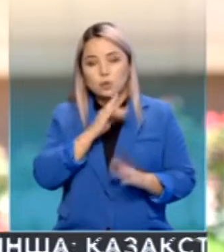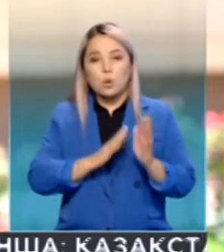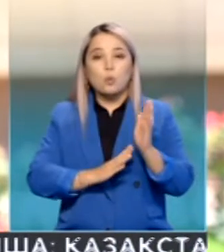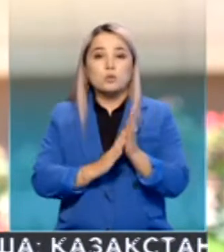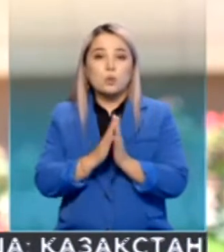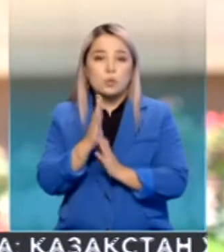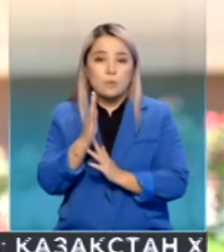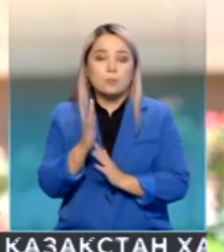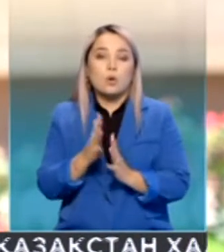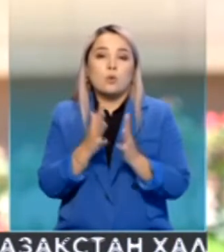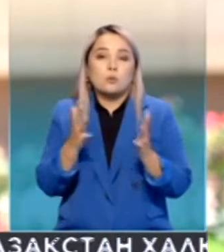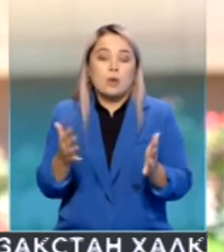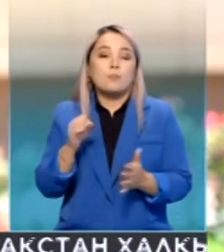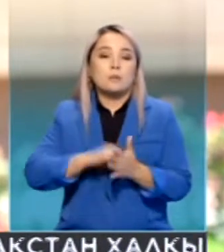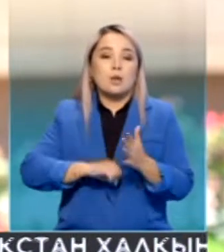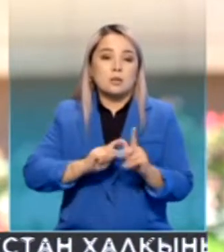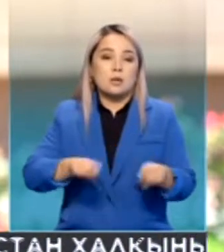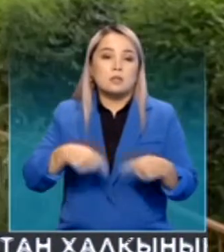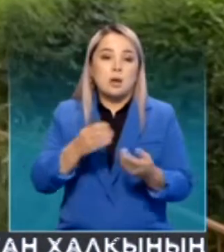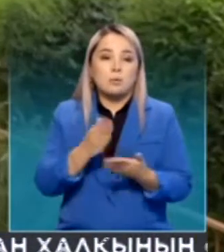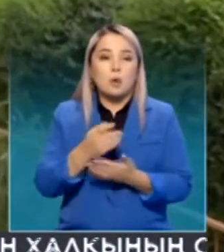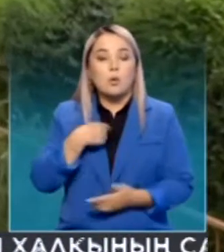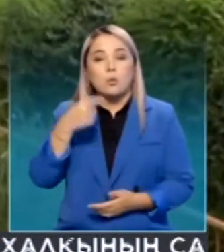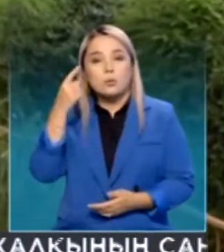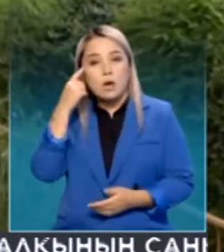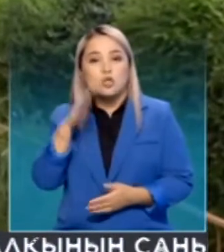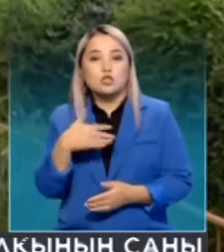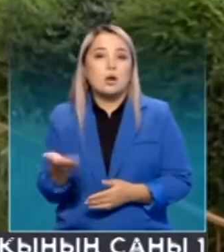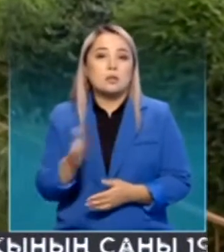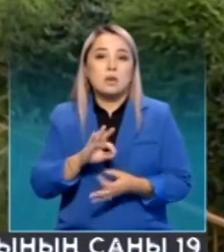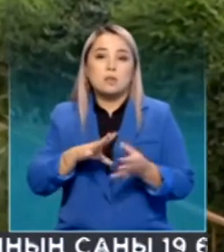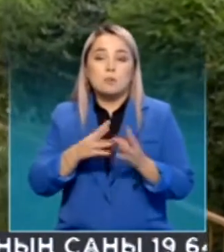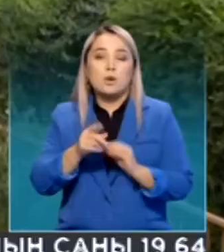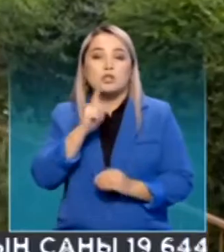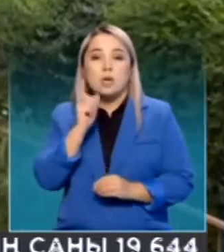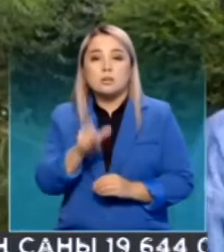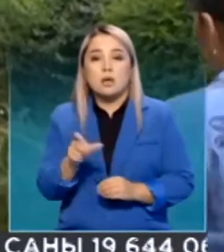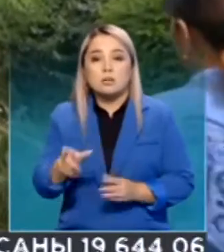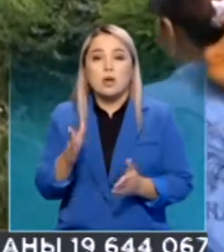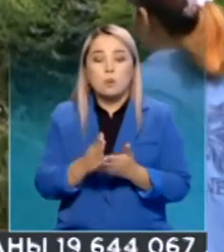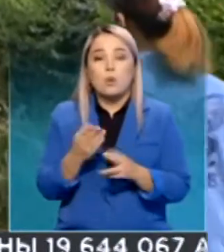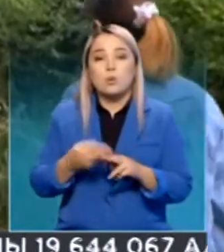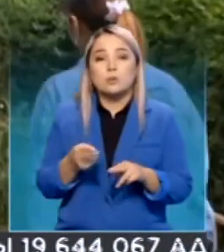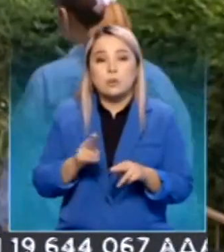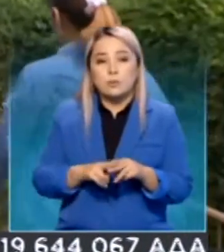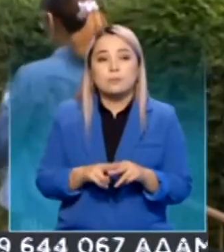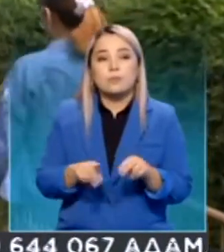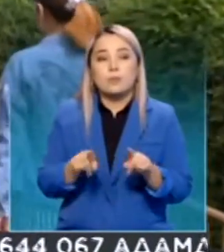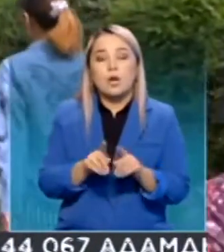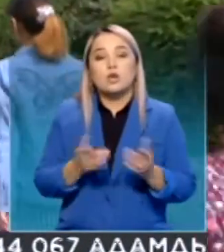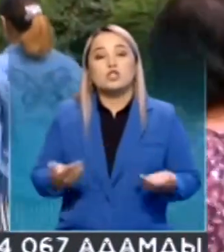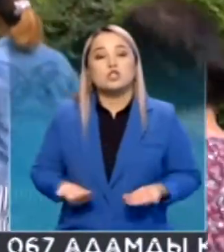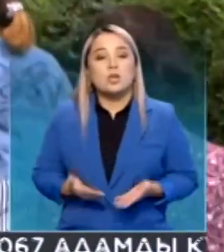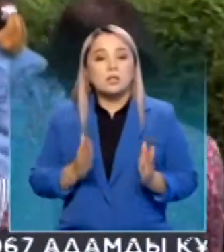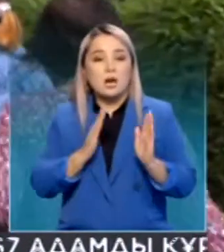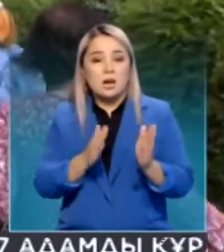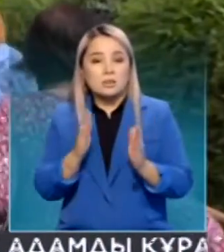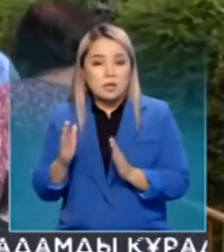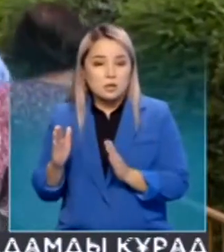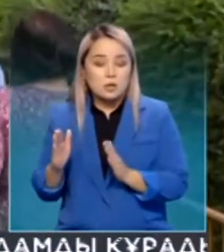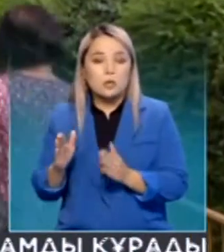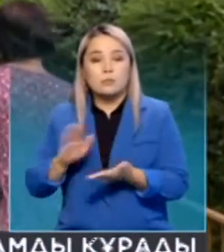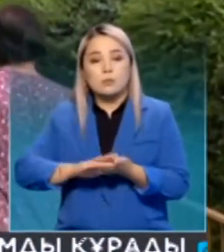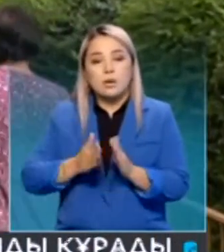өсуіне үлкен бір септігін тигізеді деп ойлаймын. Жан жақтан келіп жатқан жастар бар, мысалы оған енді жатақхана жағынан